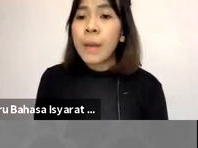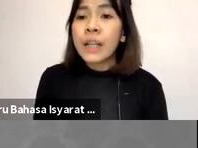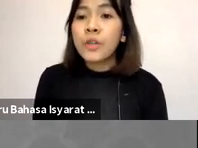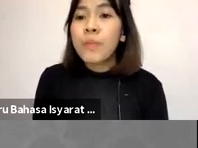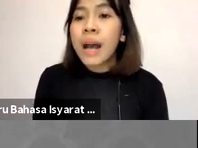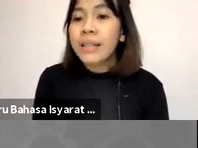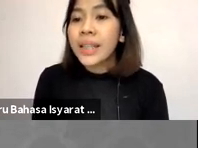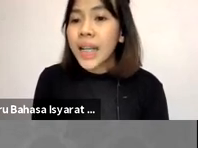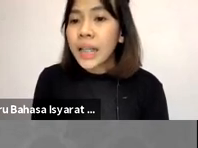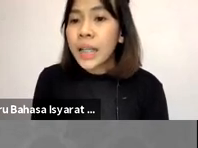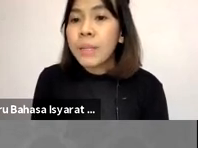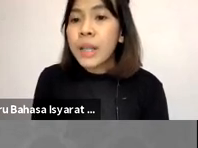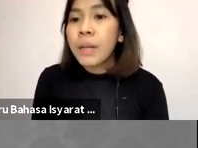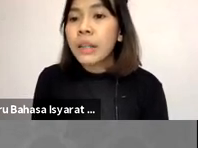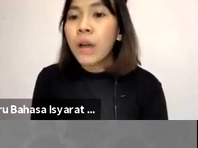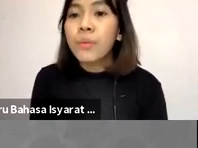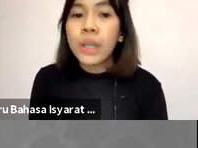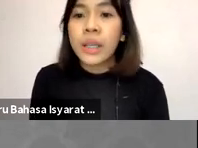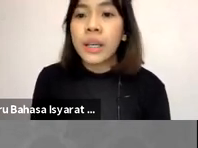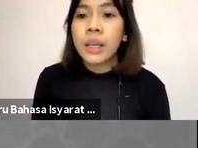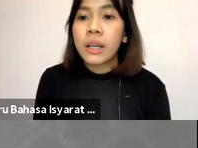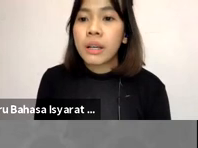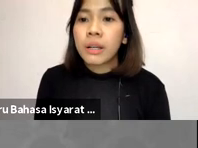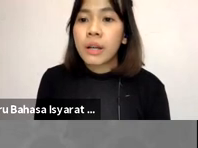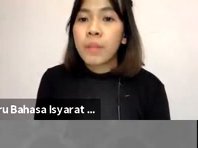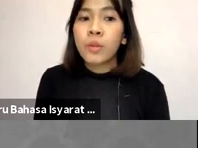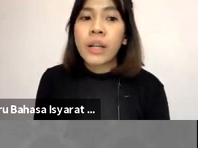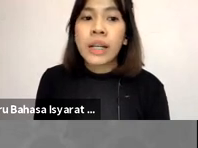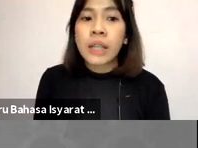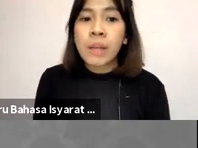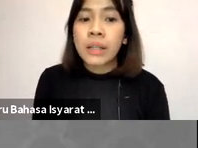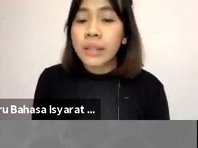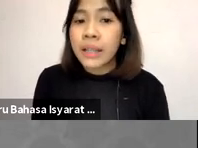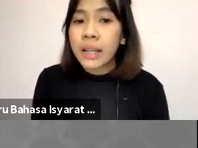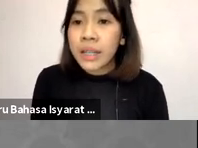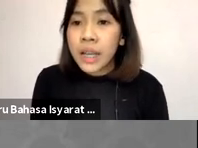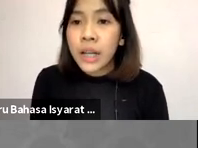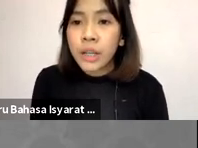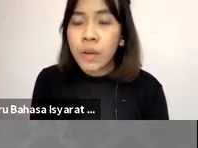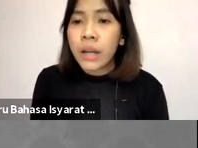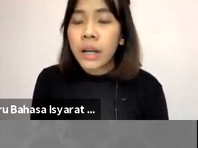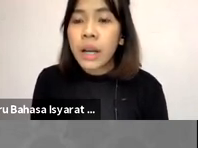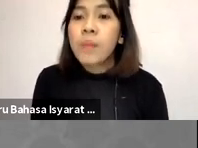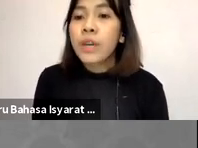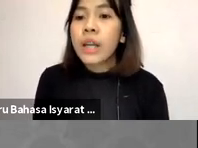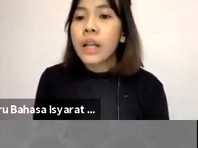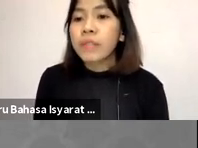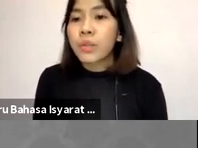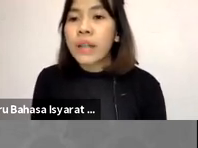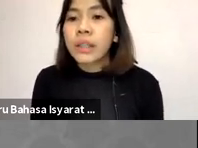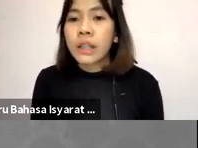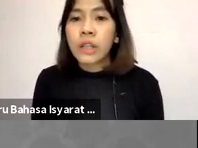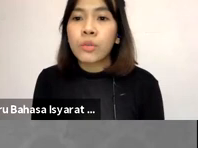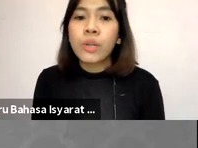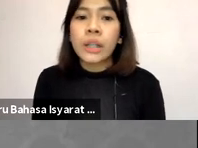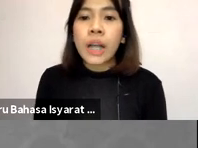para juru bahasa isyarat ini bisa mengetahui kebutuhan dari keselamatan kesehatan kerja dan lingkungan karena mungkin dalam